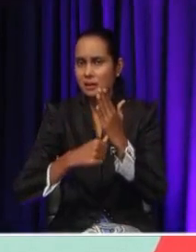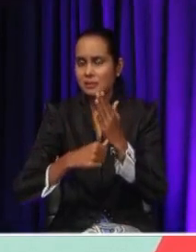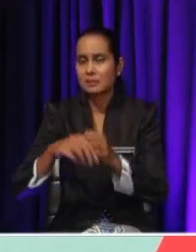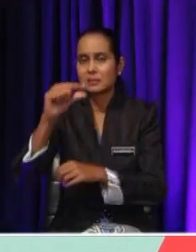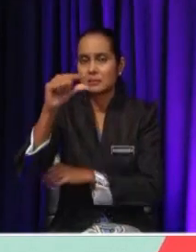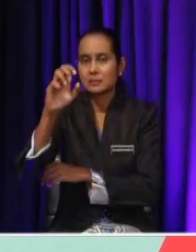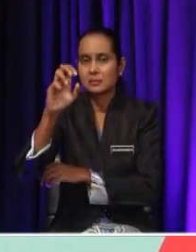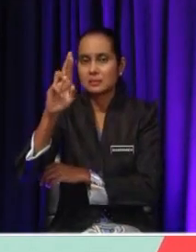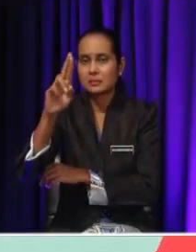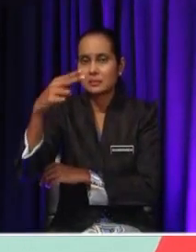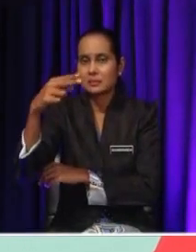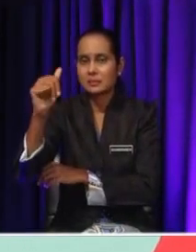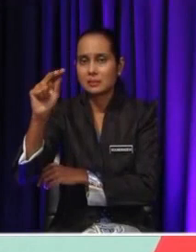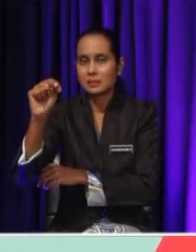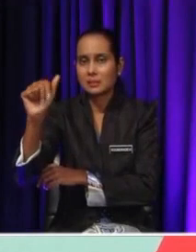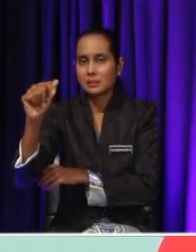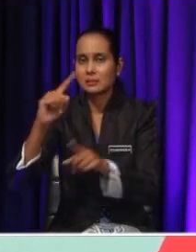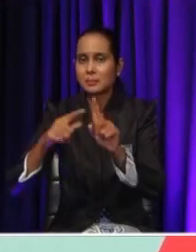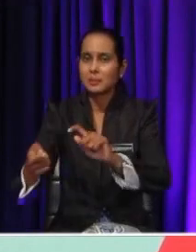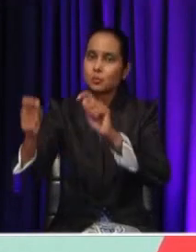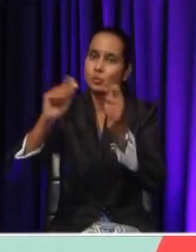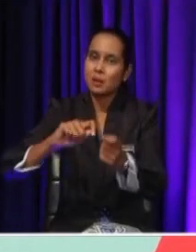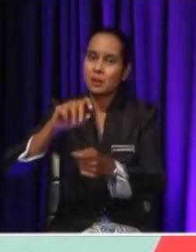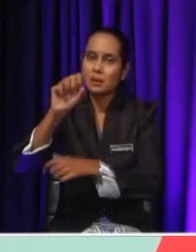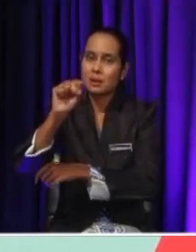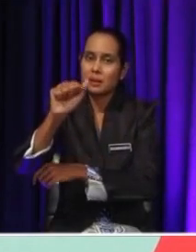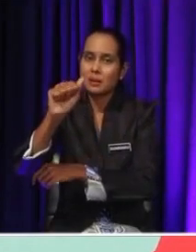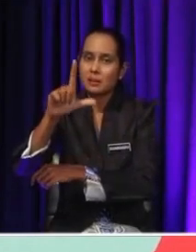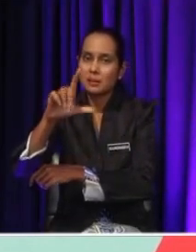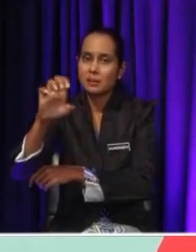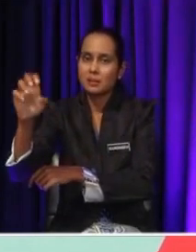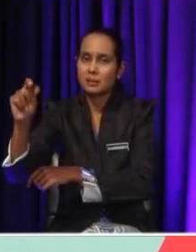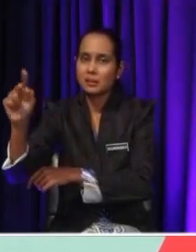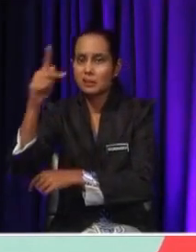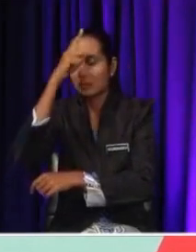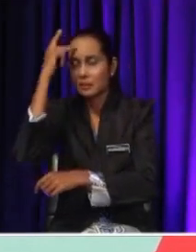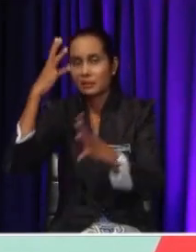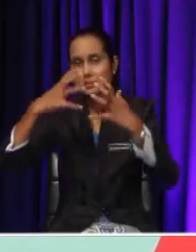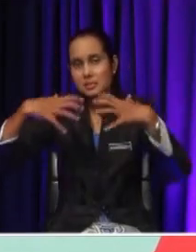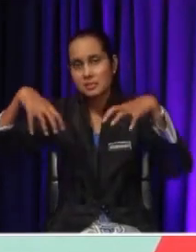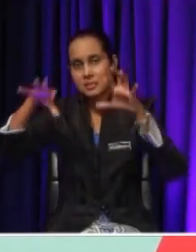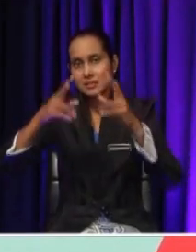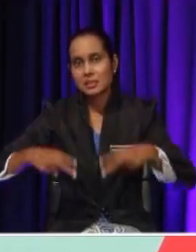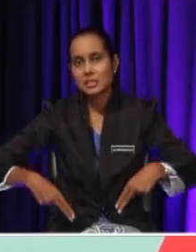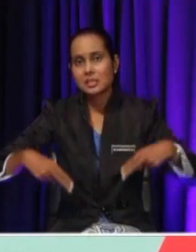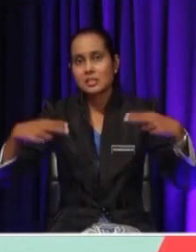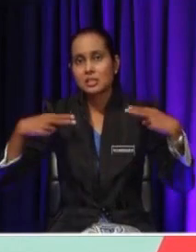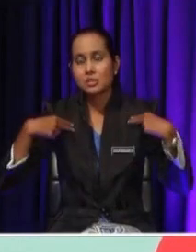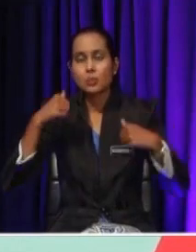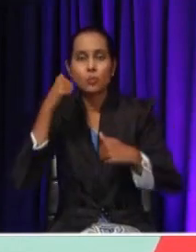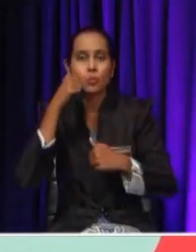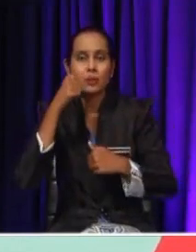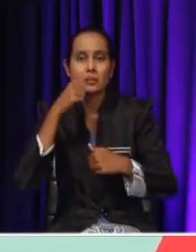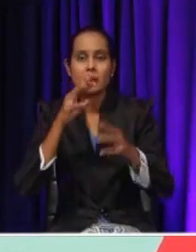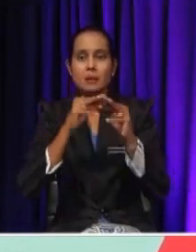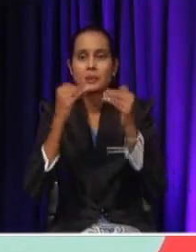dan akhirnya ditukarkan kepada Salina karena menceritakan kehidupan masyarakat melayu wanita pada tahun